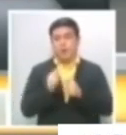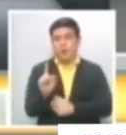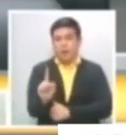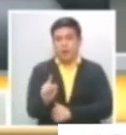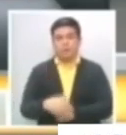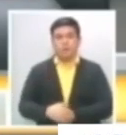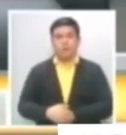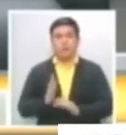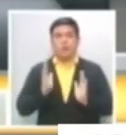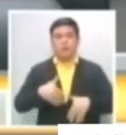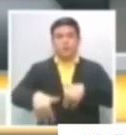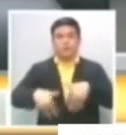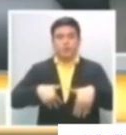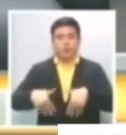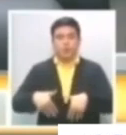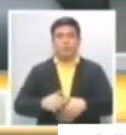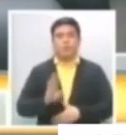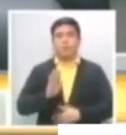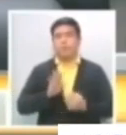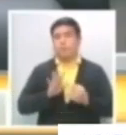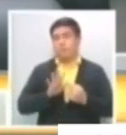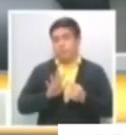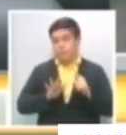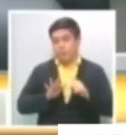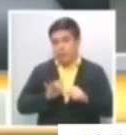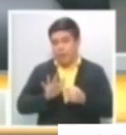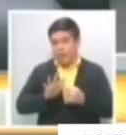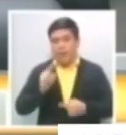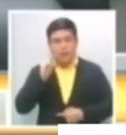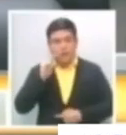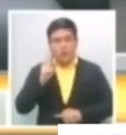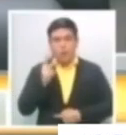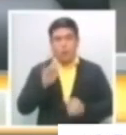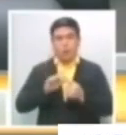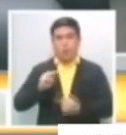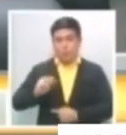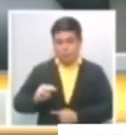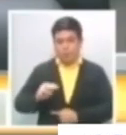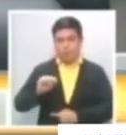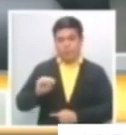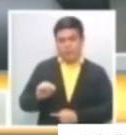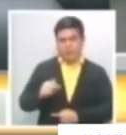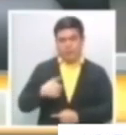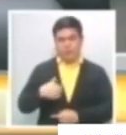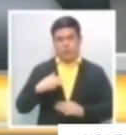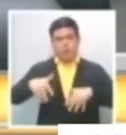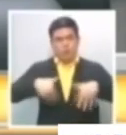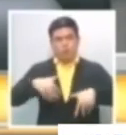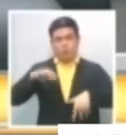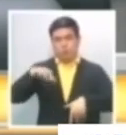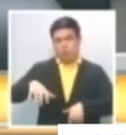นบ้านคุ้มตำบลคูเมืองอำเภอมหาชนะชัยผมได้ลงพื้น